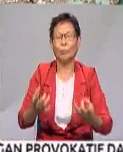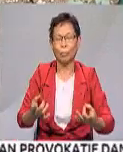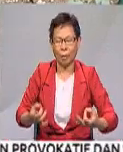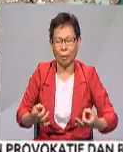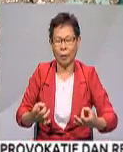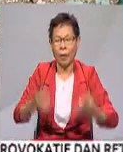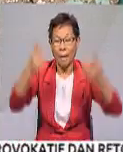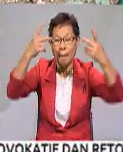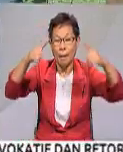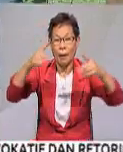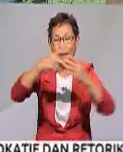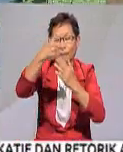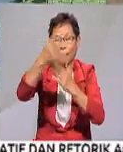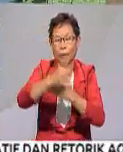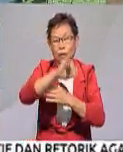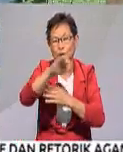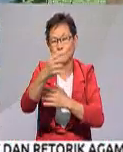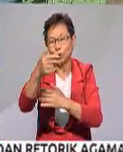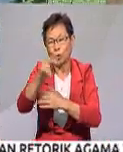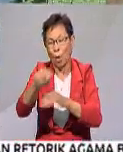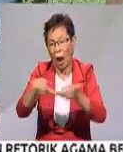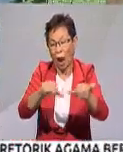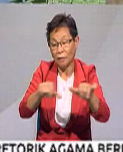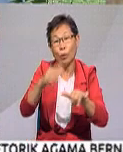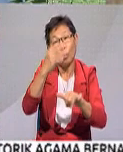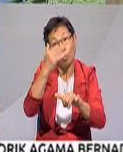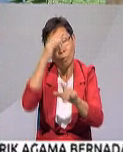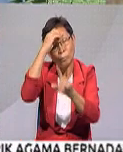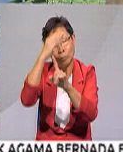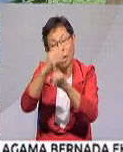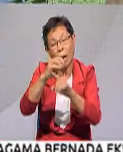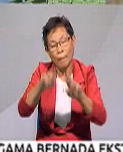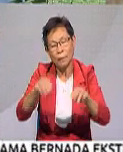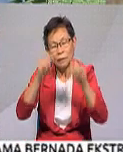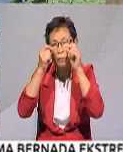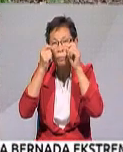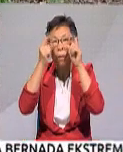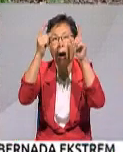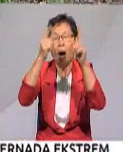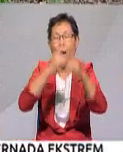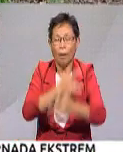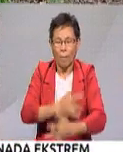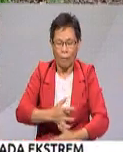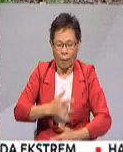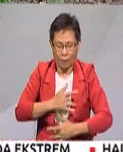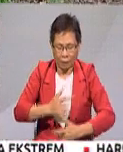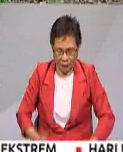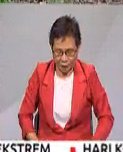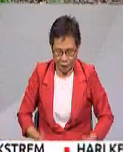projek berkenaan John Hacking, aktiviti tersebut bertujuan menyedarkan pelajar agar menghargai kehidupan.